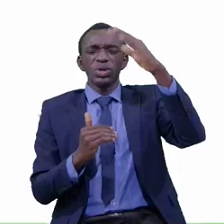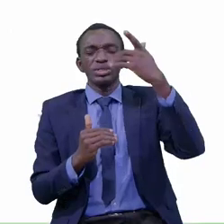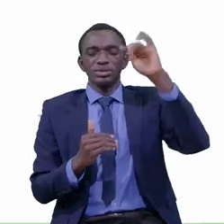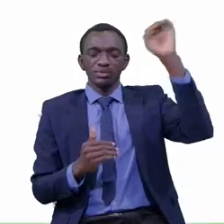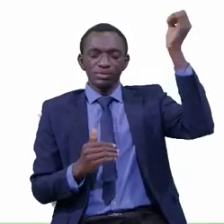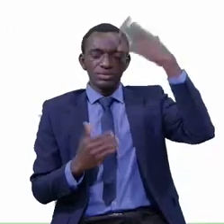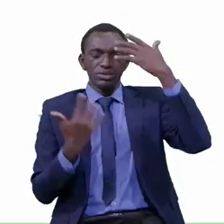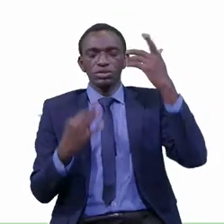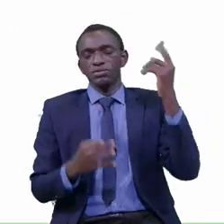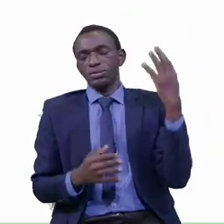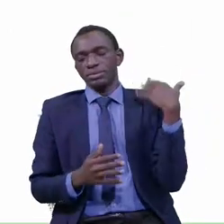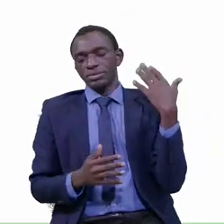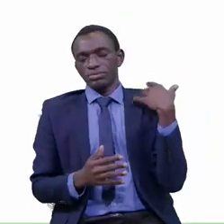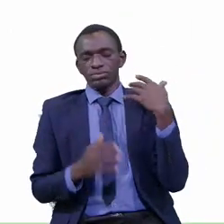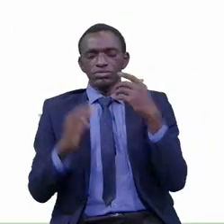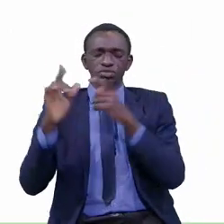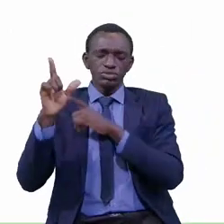passé, Seigneur,